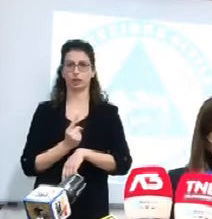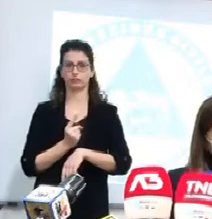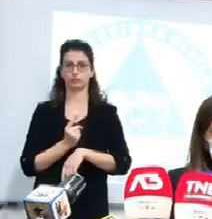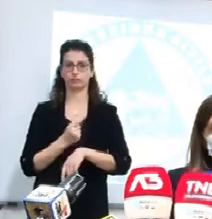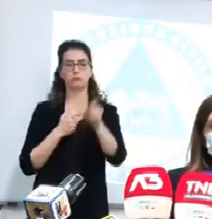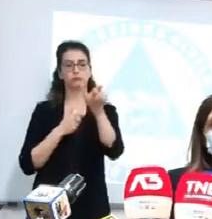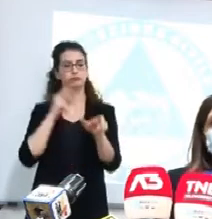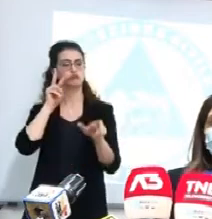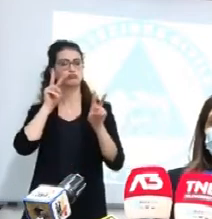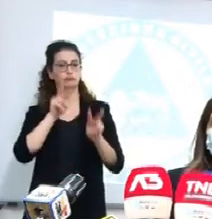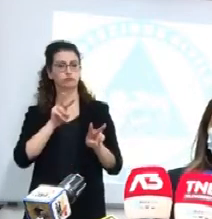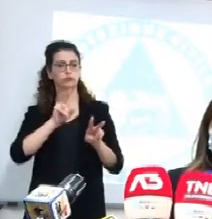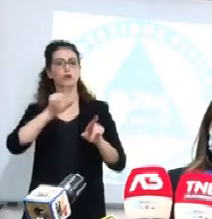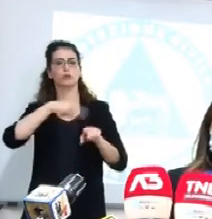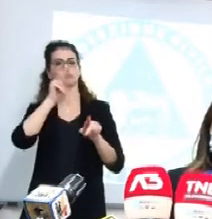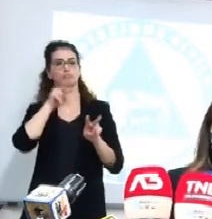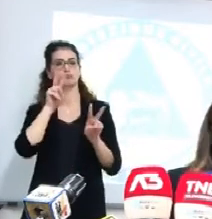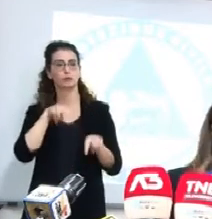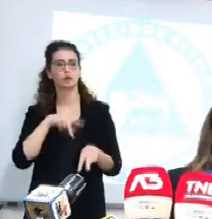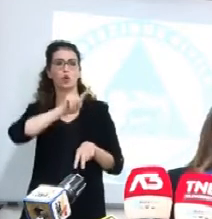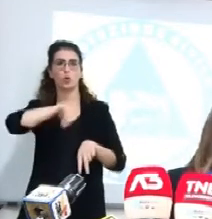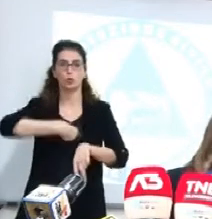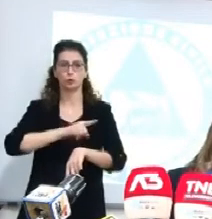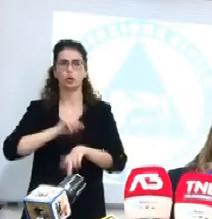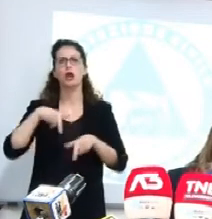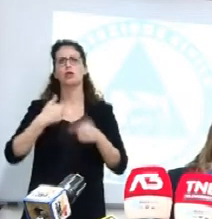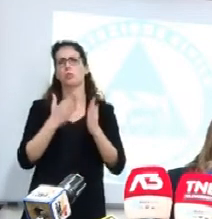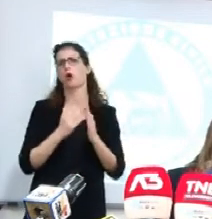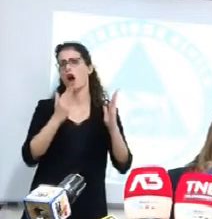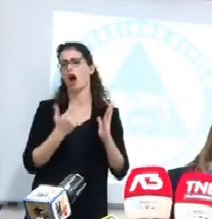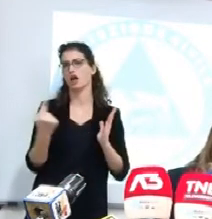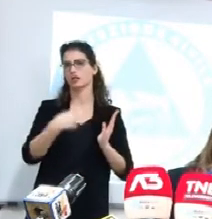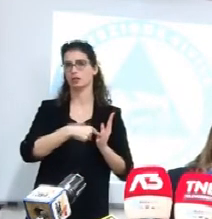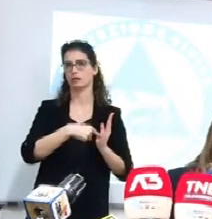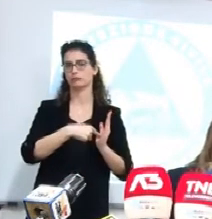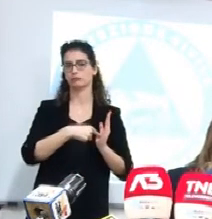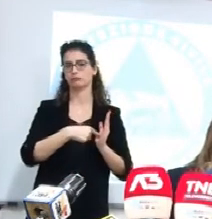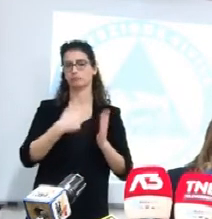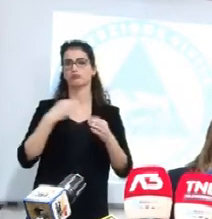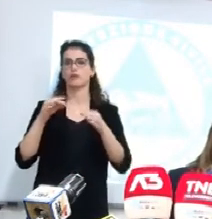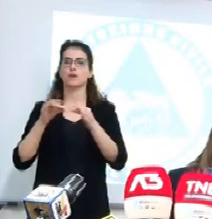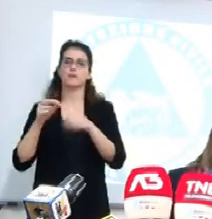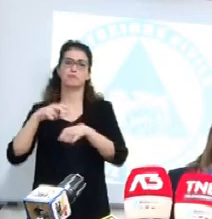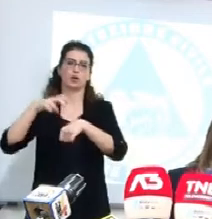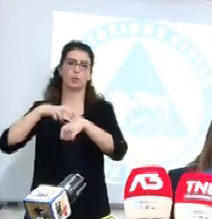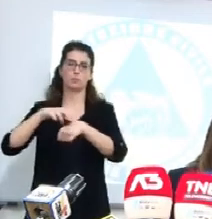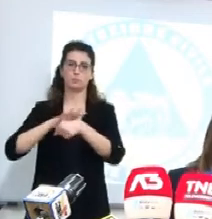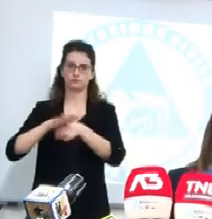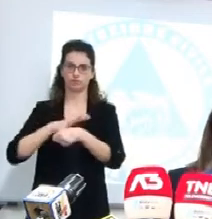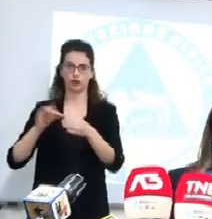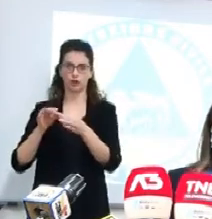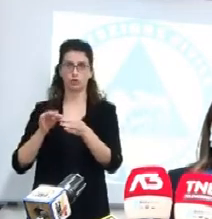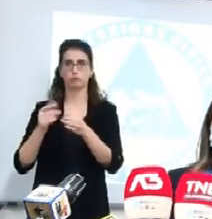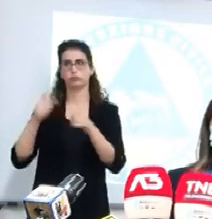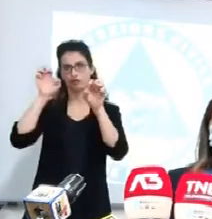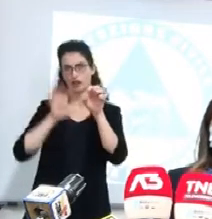osservazione per un ulteriore ora e poi il paziente va a casa siamo d'accordo con i medici di medicina generale lo stesso si farà in tutto il veneto